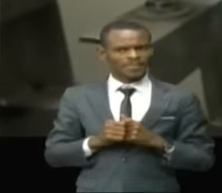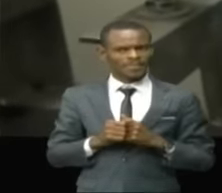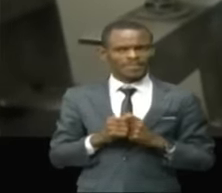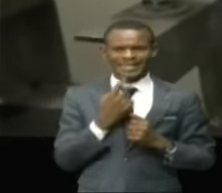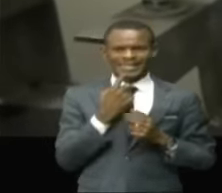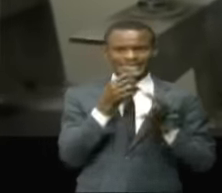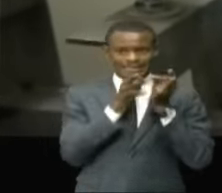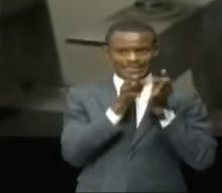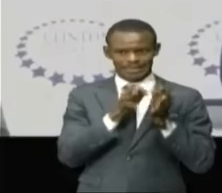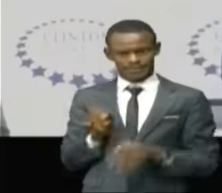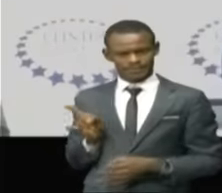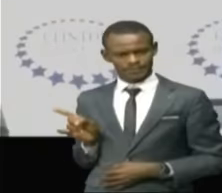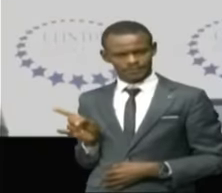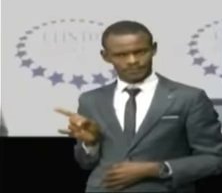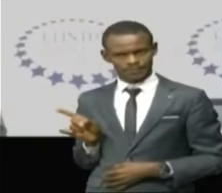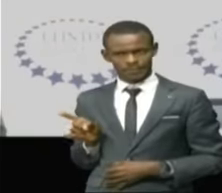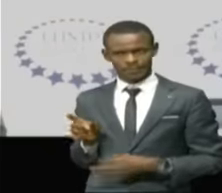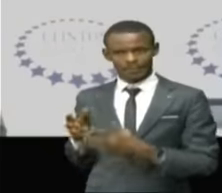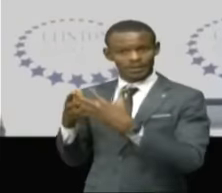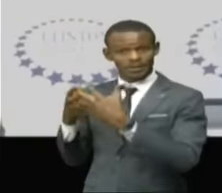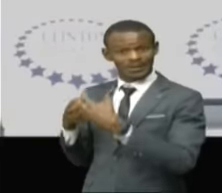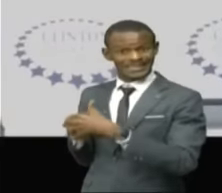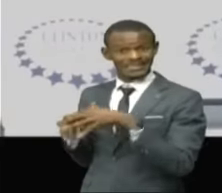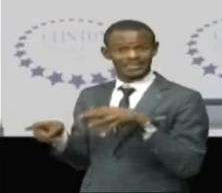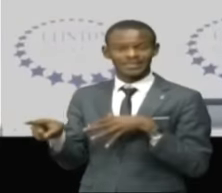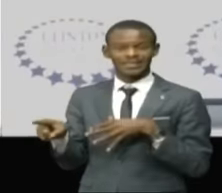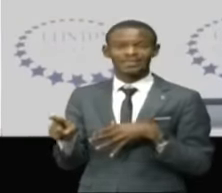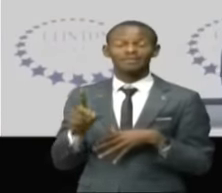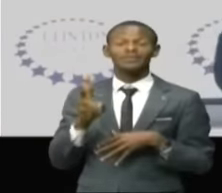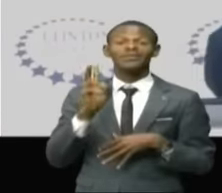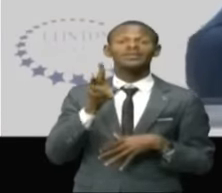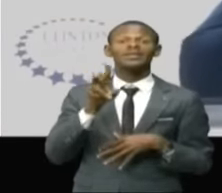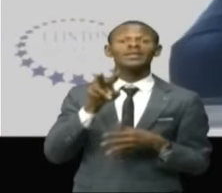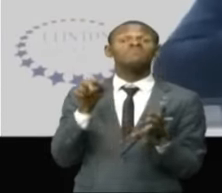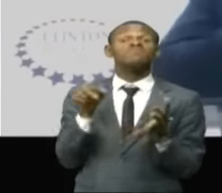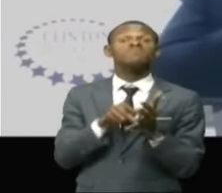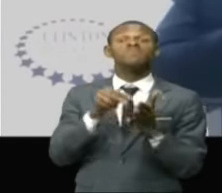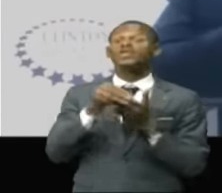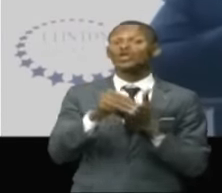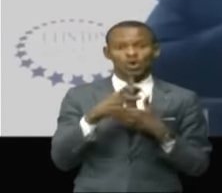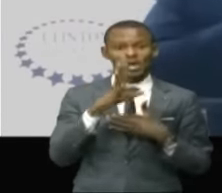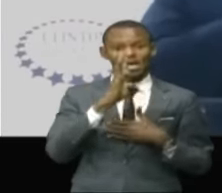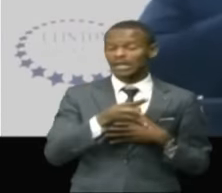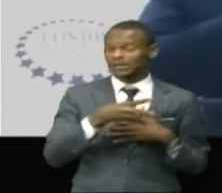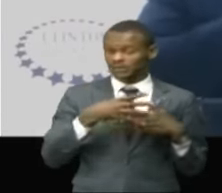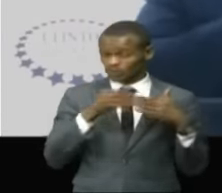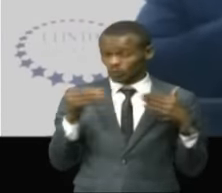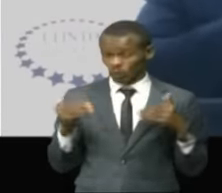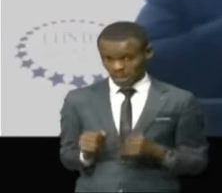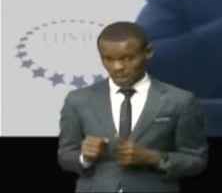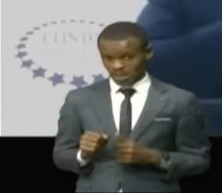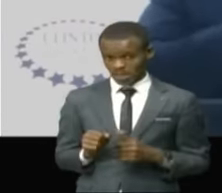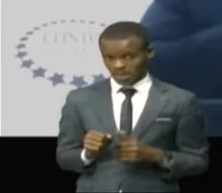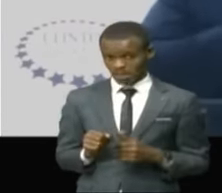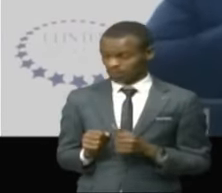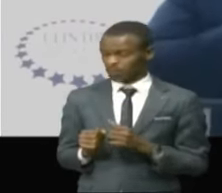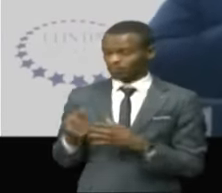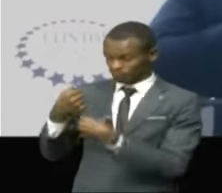$437,625, cette unité de production d'oxygène fournit en Bujimaï une capacité de production journalière de 50 cylindres, de